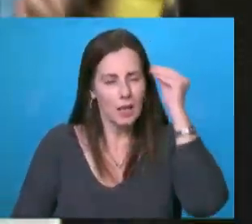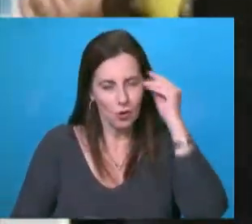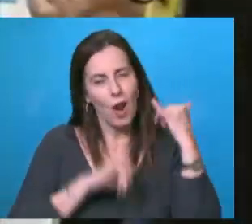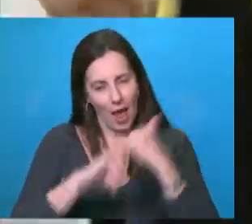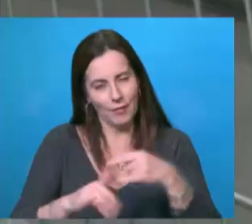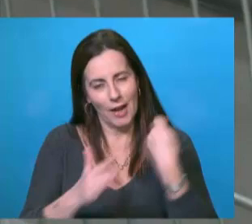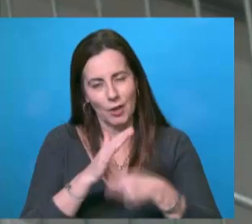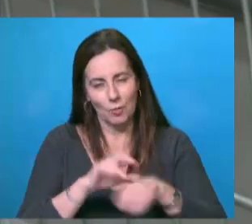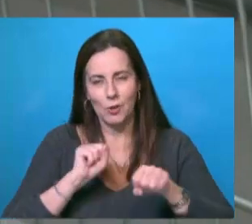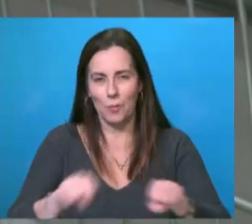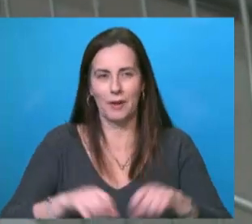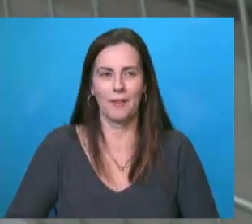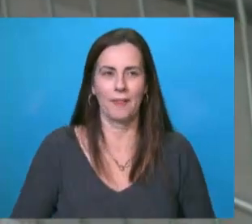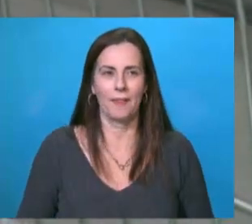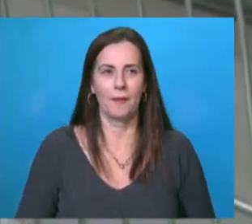לסופר.